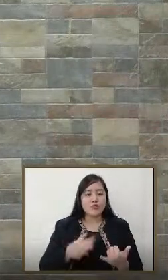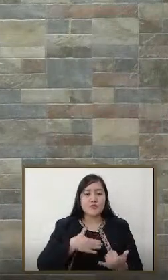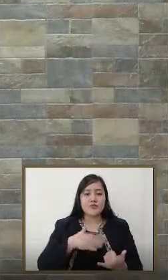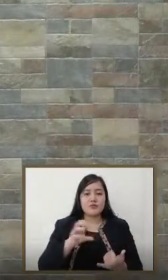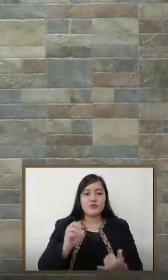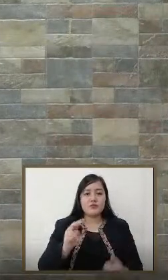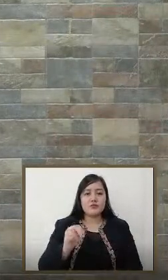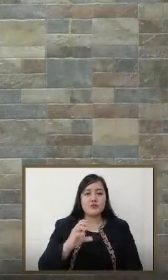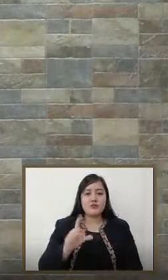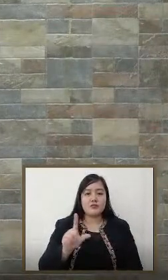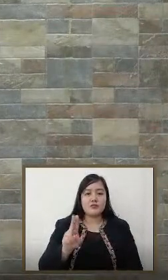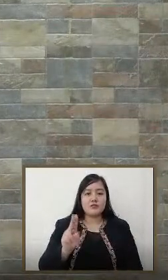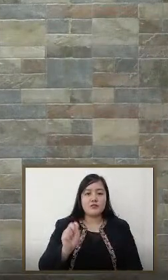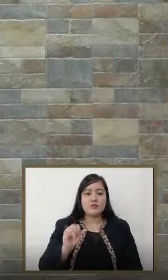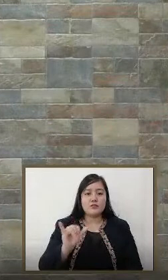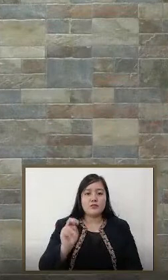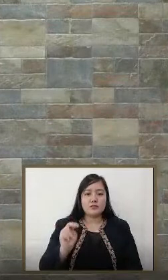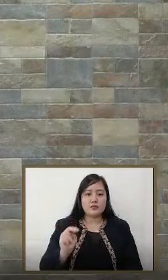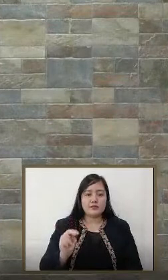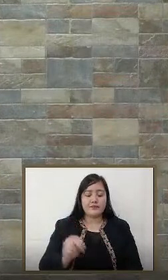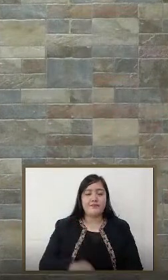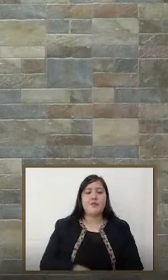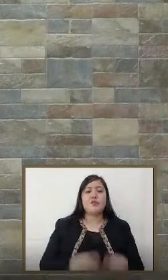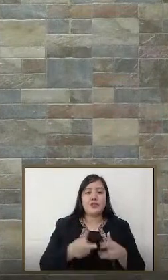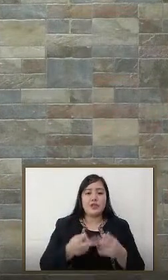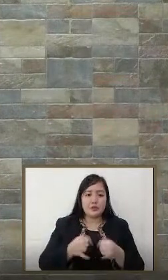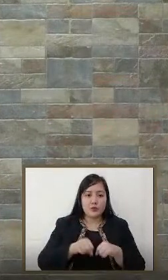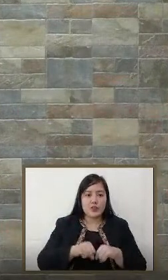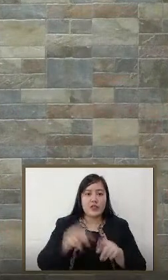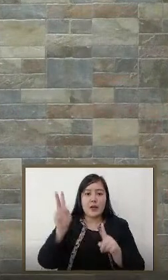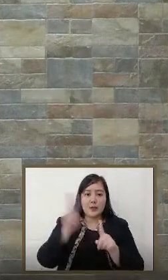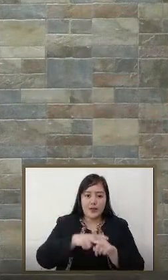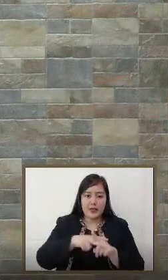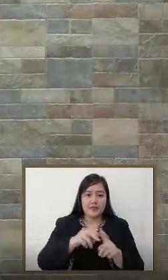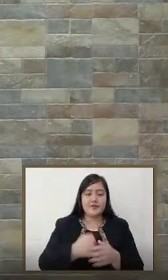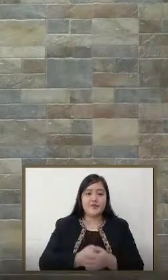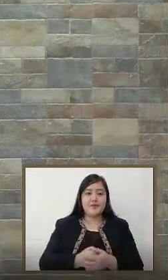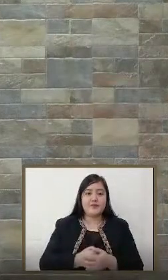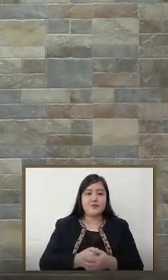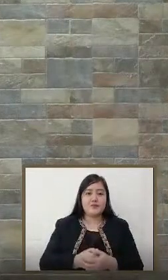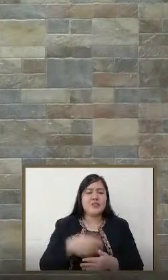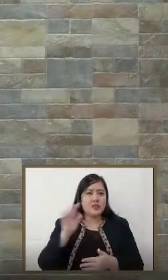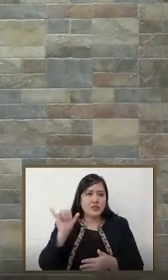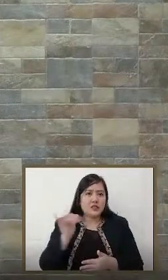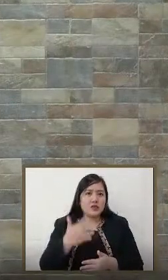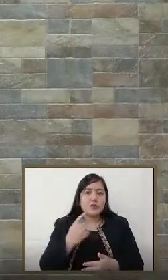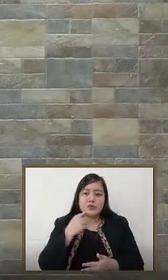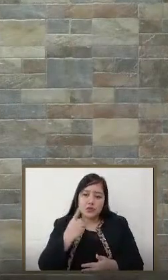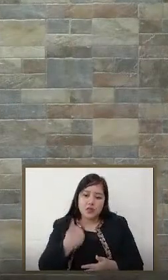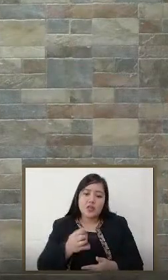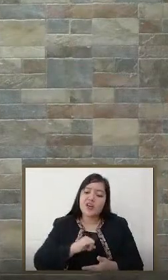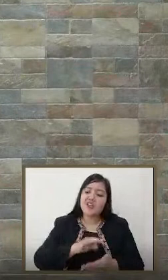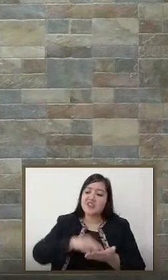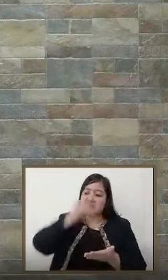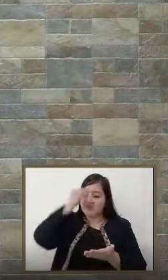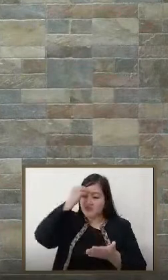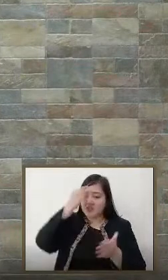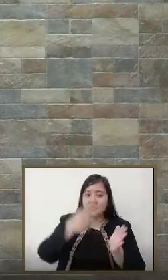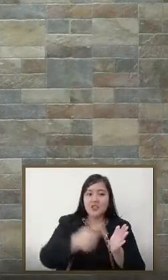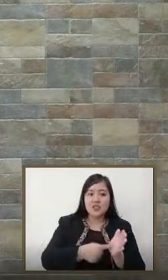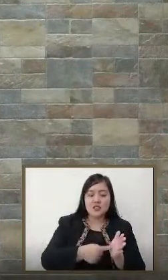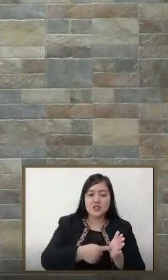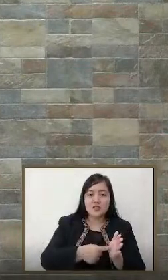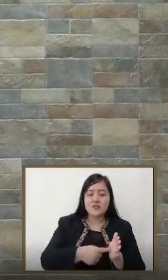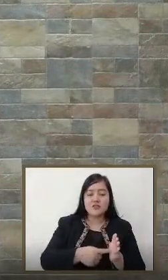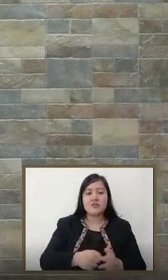Why? Narinig mo? Ha? Sabi mo, sinusunod mo? Pero ina-apply ba